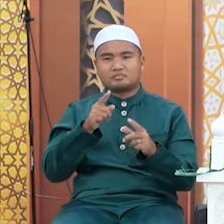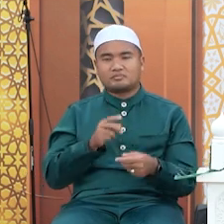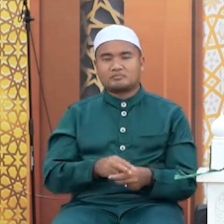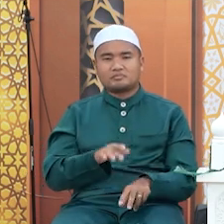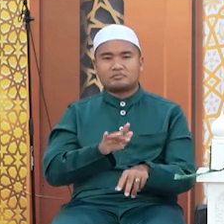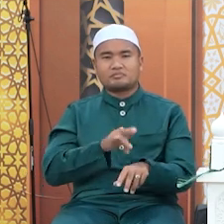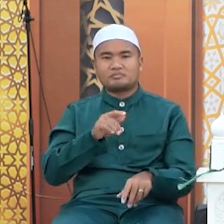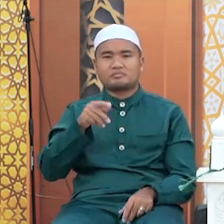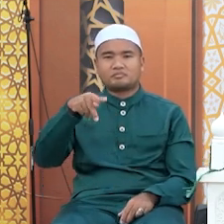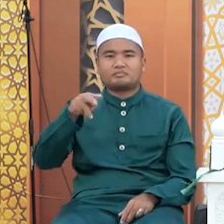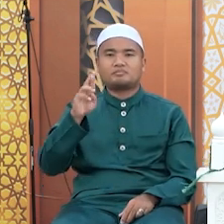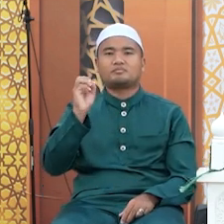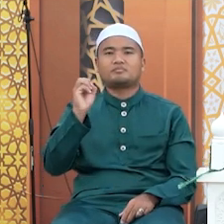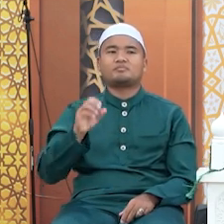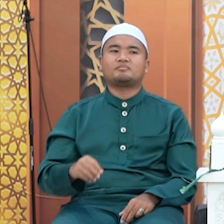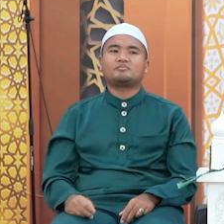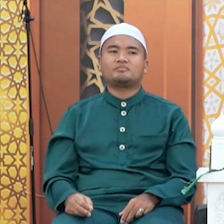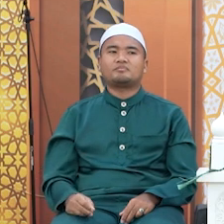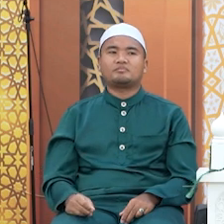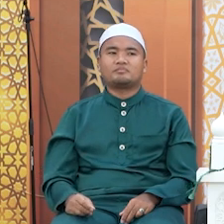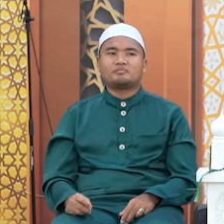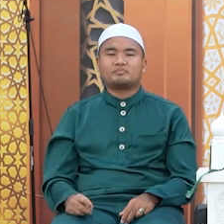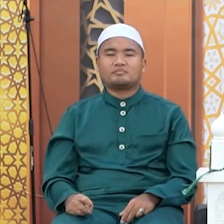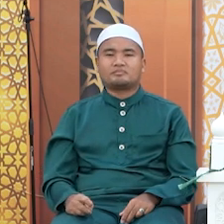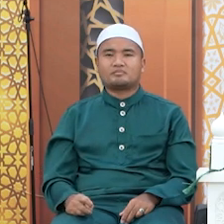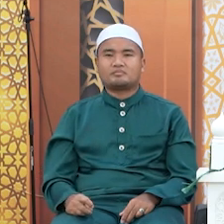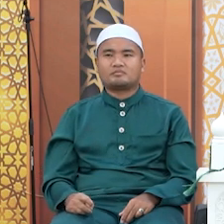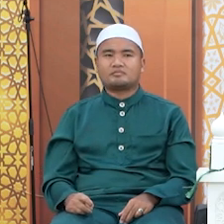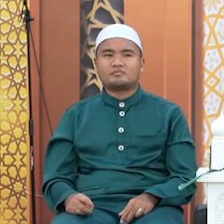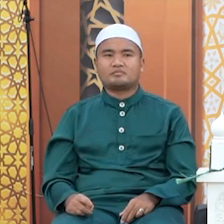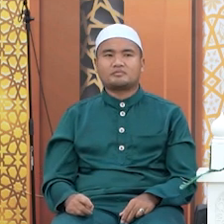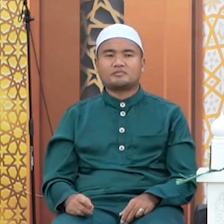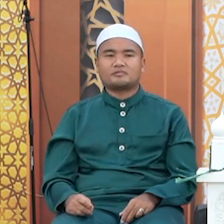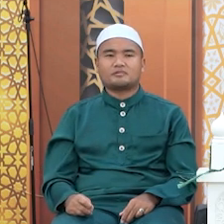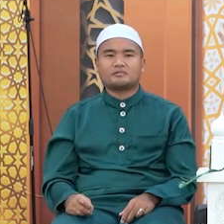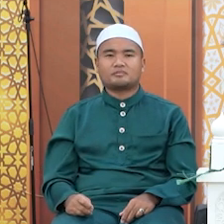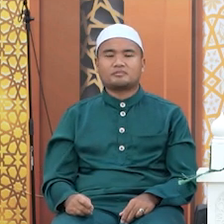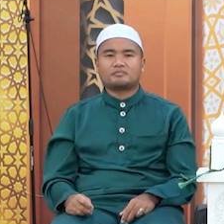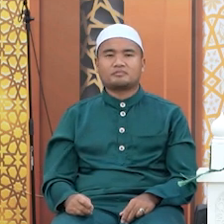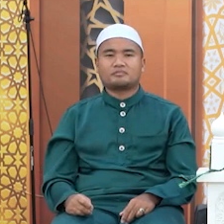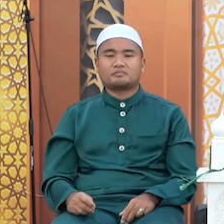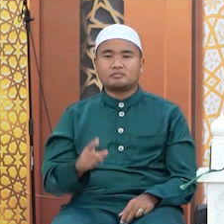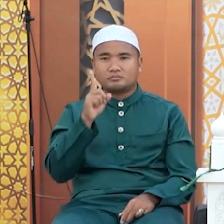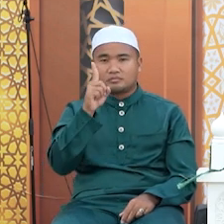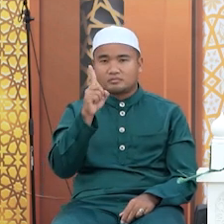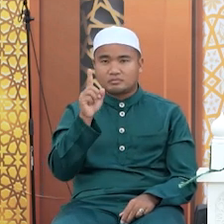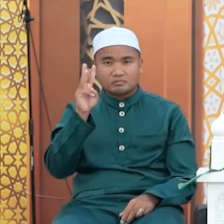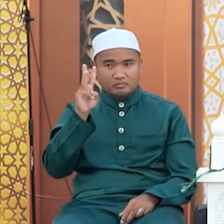Tapi ingat tak, mesti ingat betul. Kadang-kadang mengaruk kok, menerawang apa ni. Katakan 5 minit sekali.